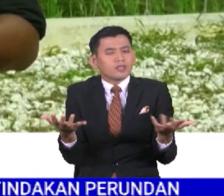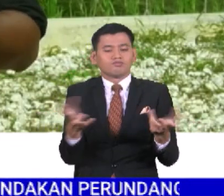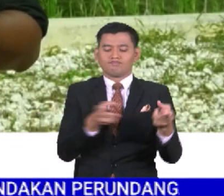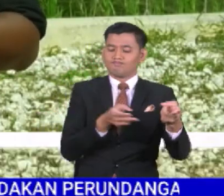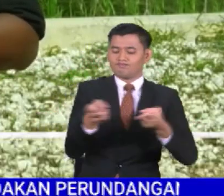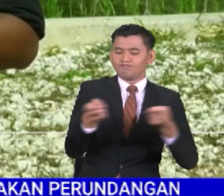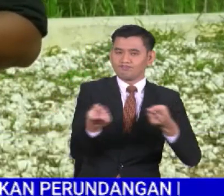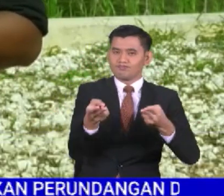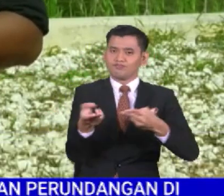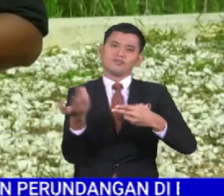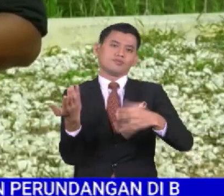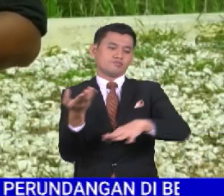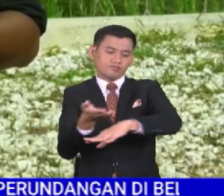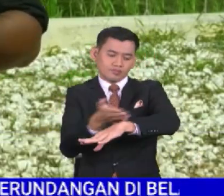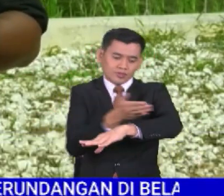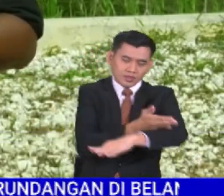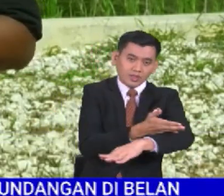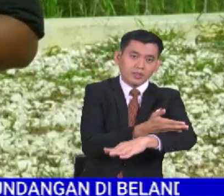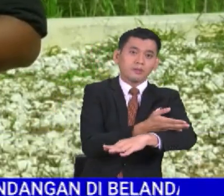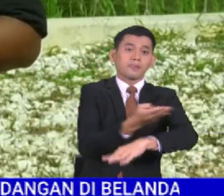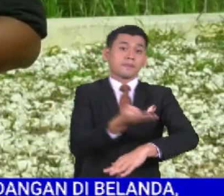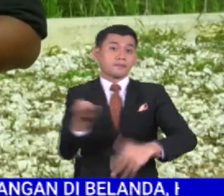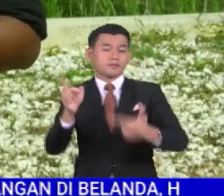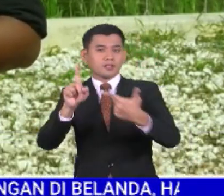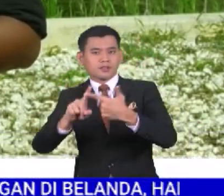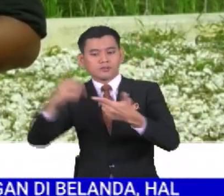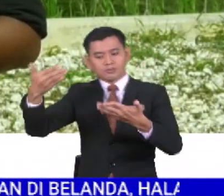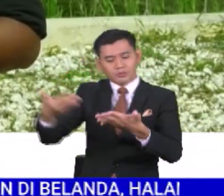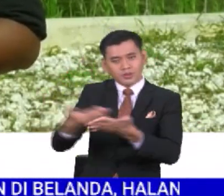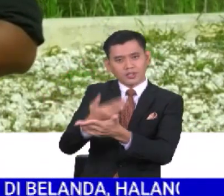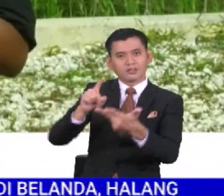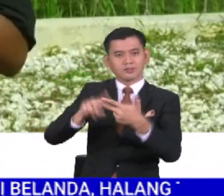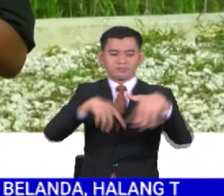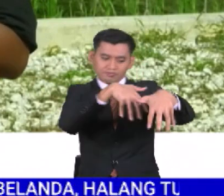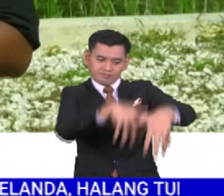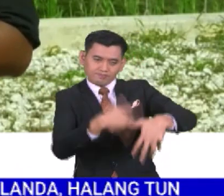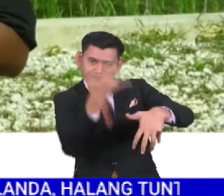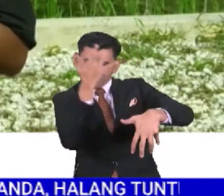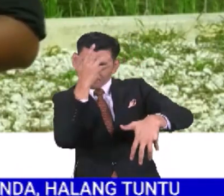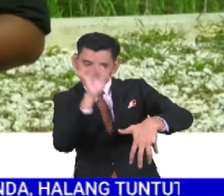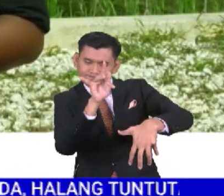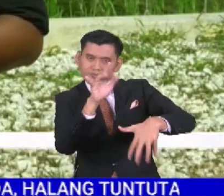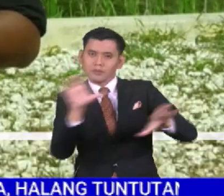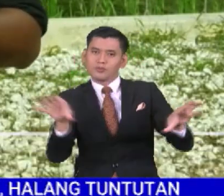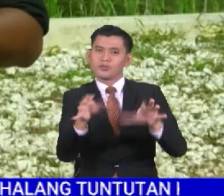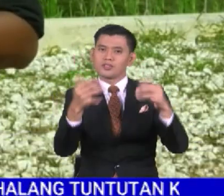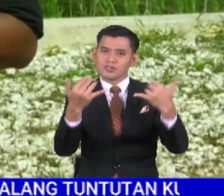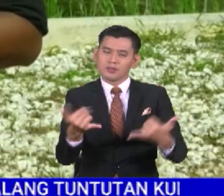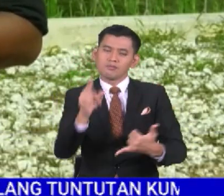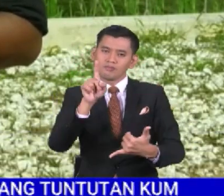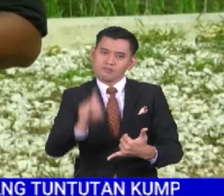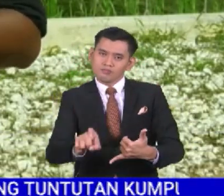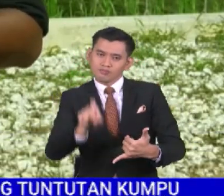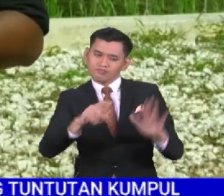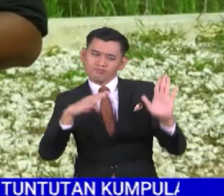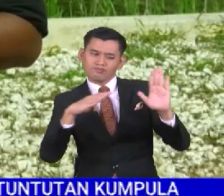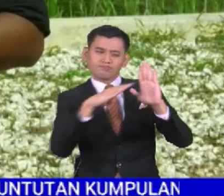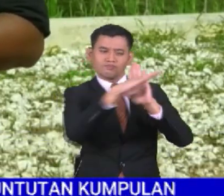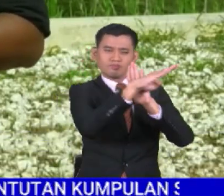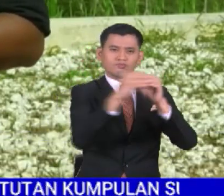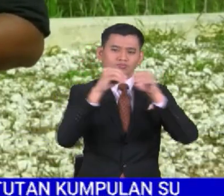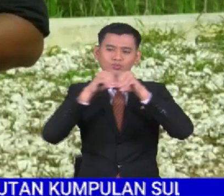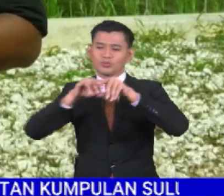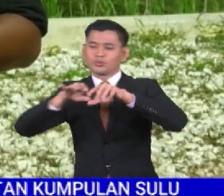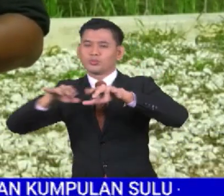usaha peningkatan produktiviti, pemodenan dan pertanian pintar sebegini. Ia perlu dikembangkan dan diperluas